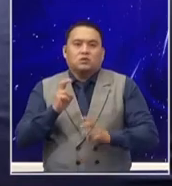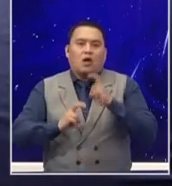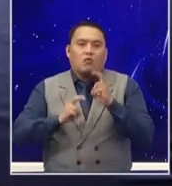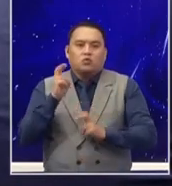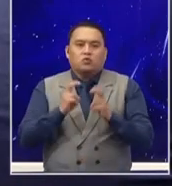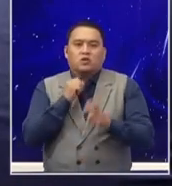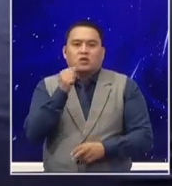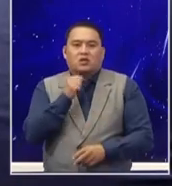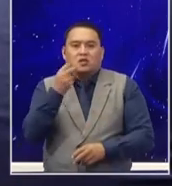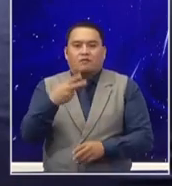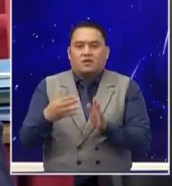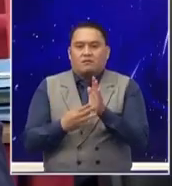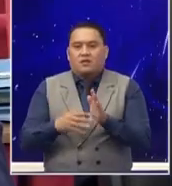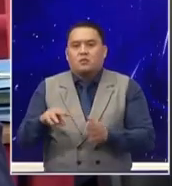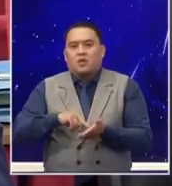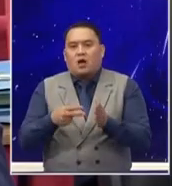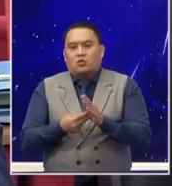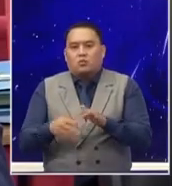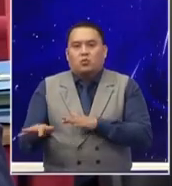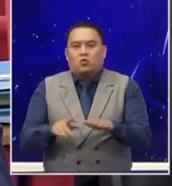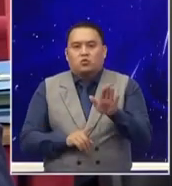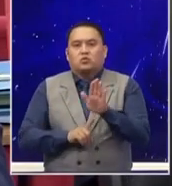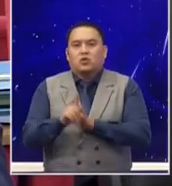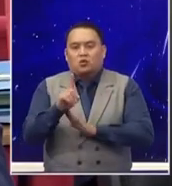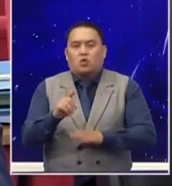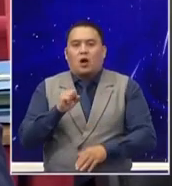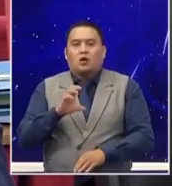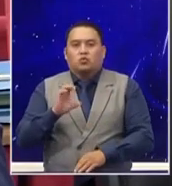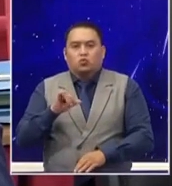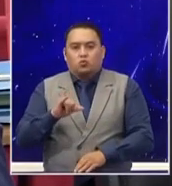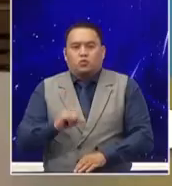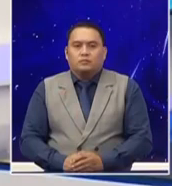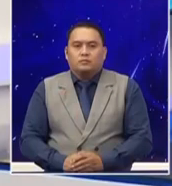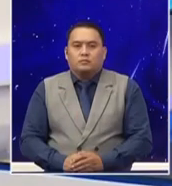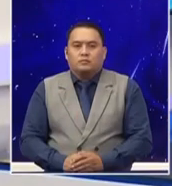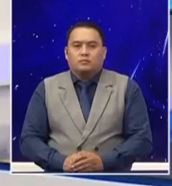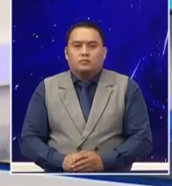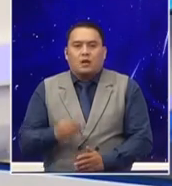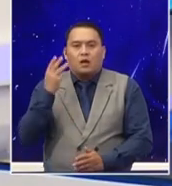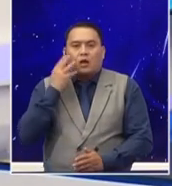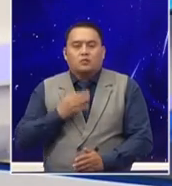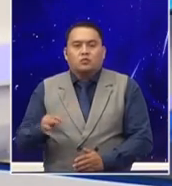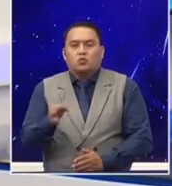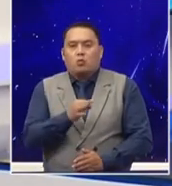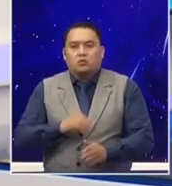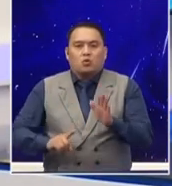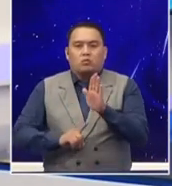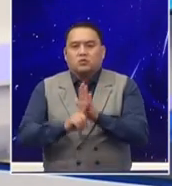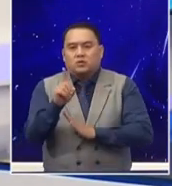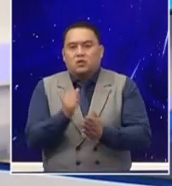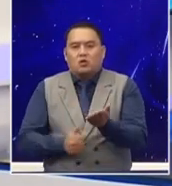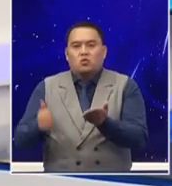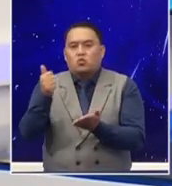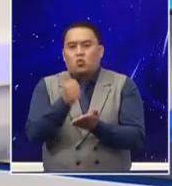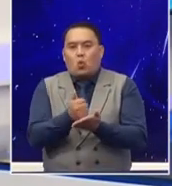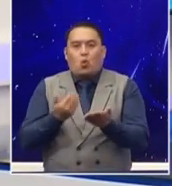сахзавод. 29 сентября по плану этот процесс будет запущен на Аксуском. Продолжаем выпуск. В Алматинской области